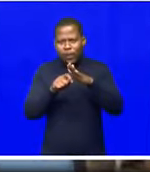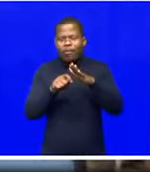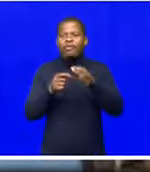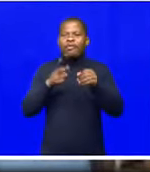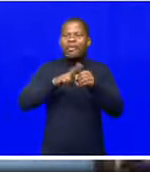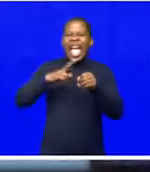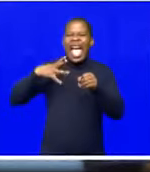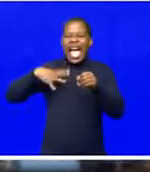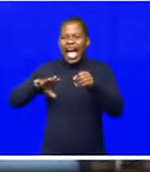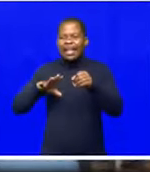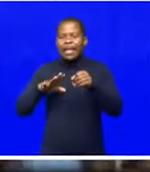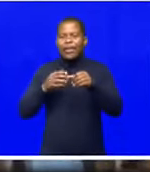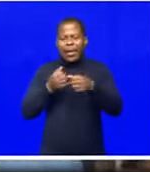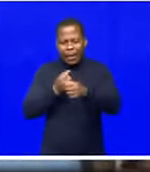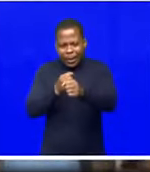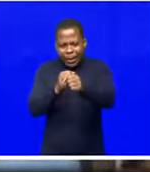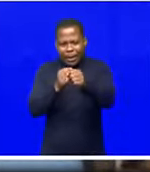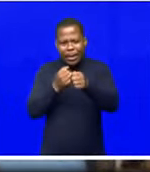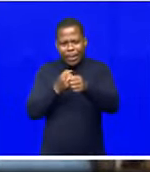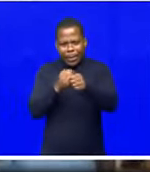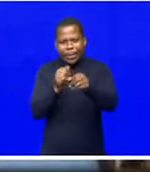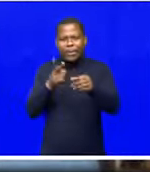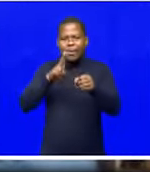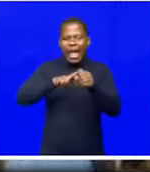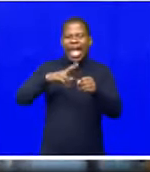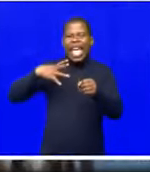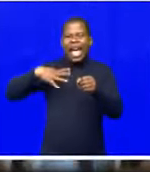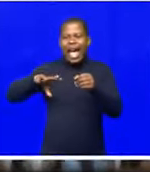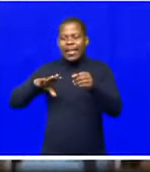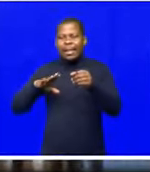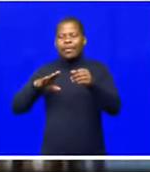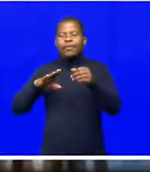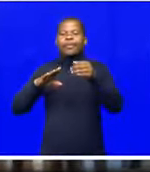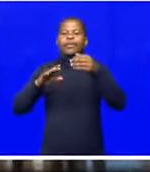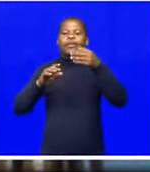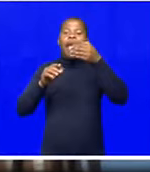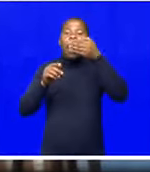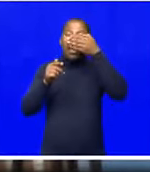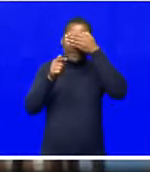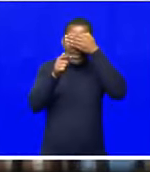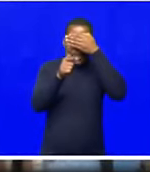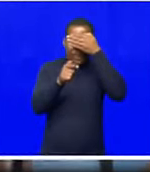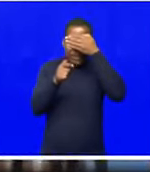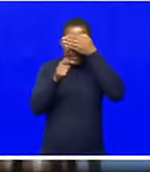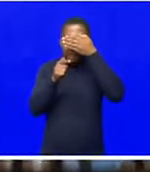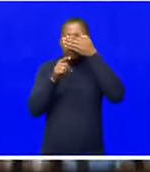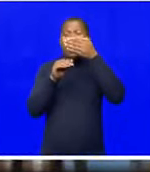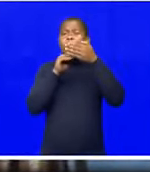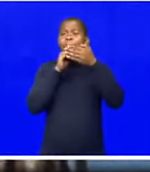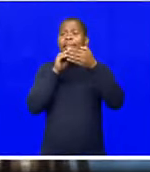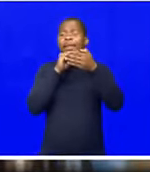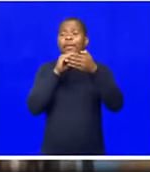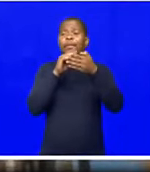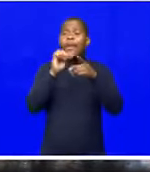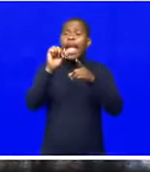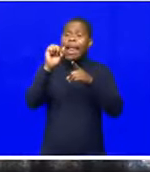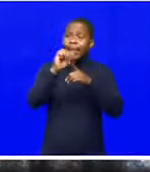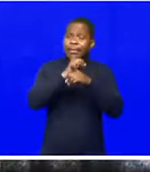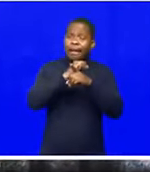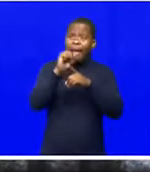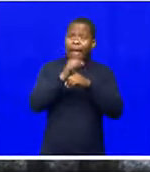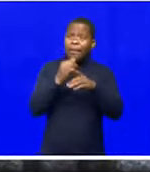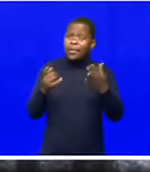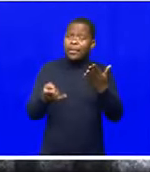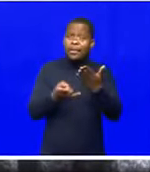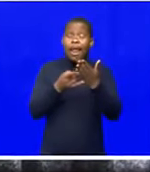labanye bayabada, labanye bayashisela. Lona ngimfundza sikola lobe khona, so